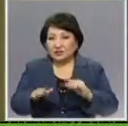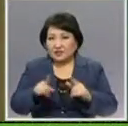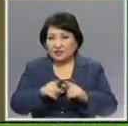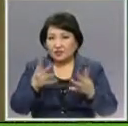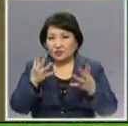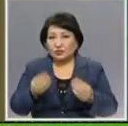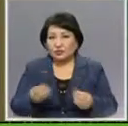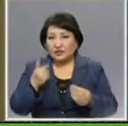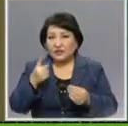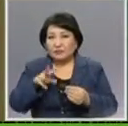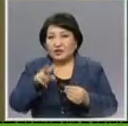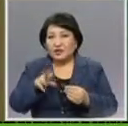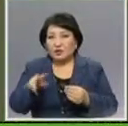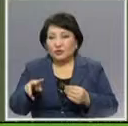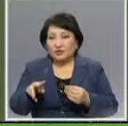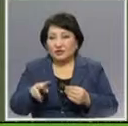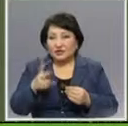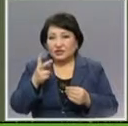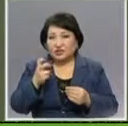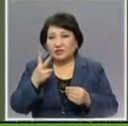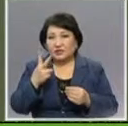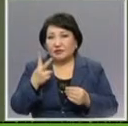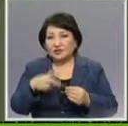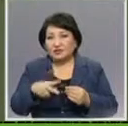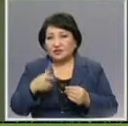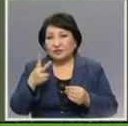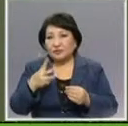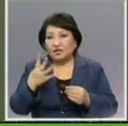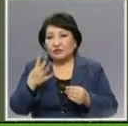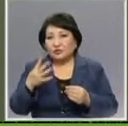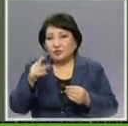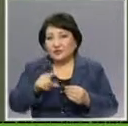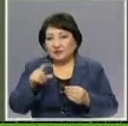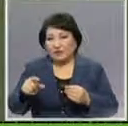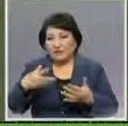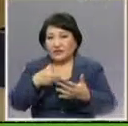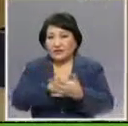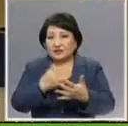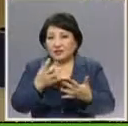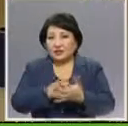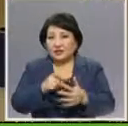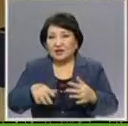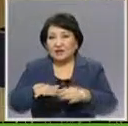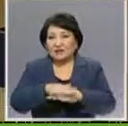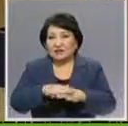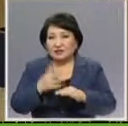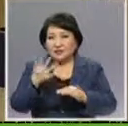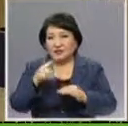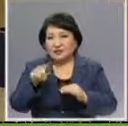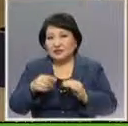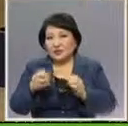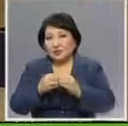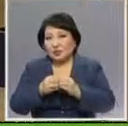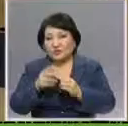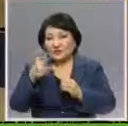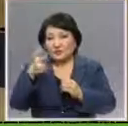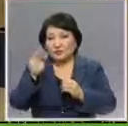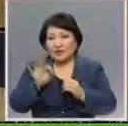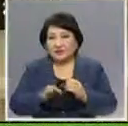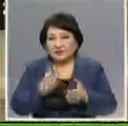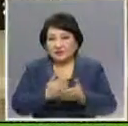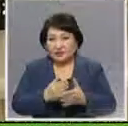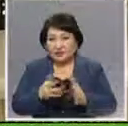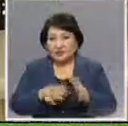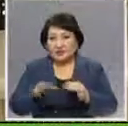бүгінгі күні 1 миллион 20 624 адам вакцина алған. Ол халықтың 5,18%-ын құрап отыр. Жалпы елде қазан